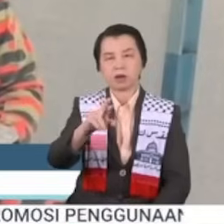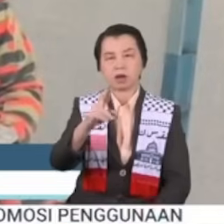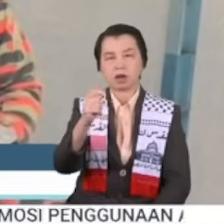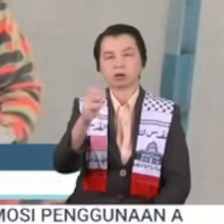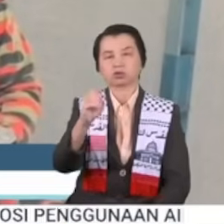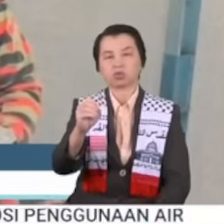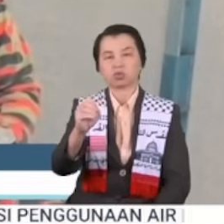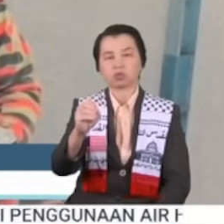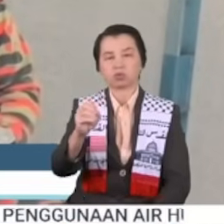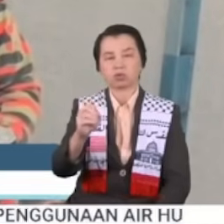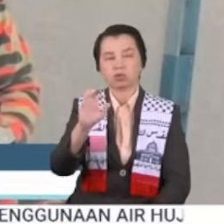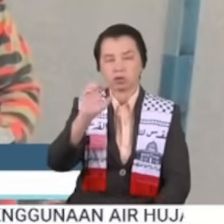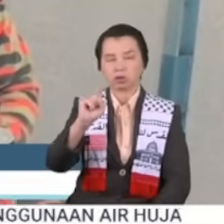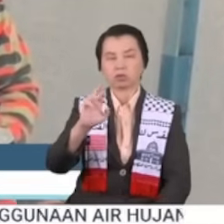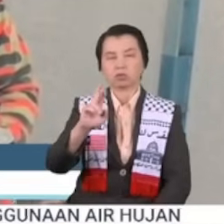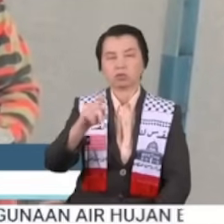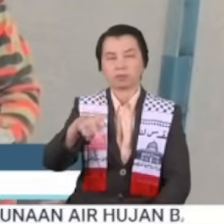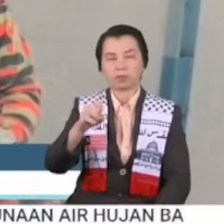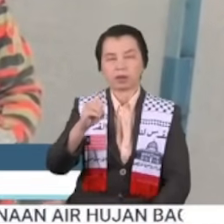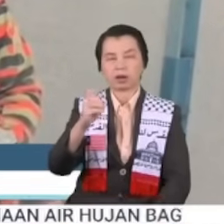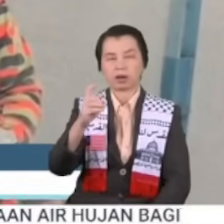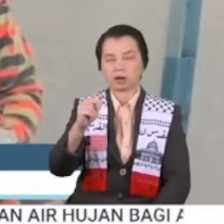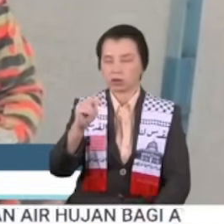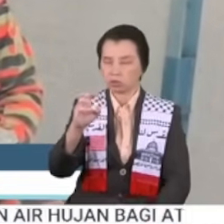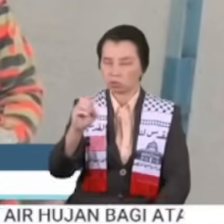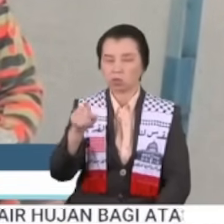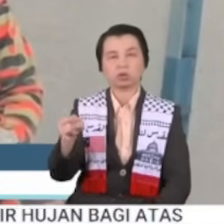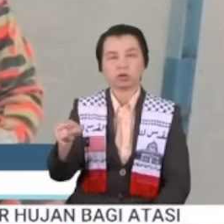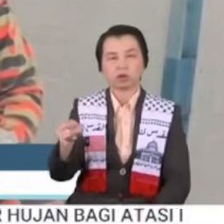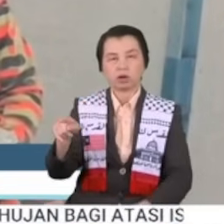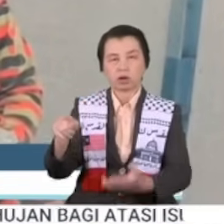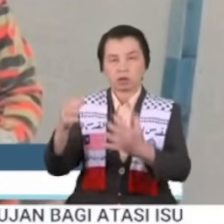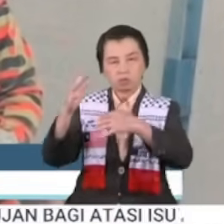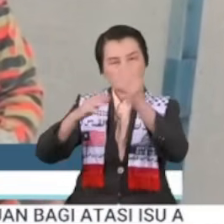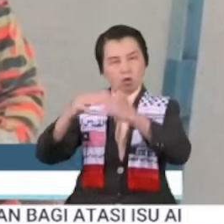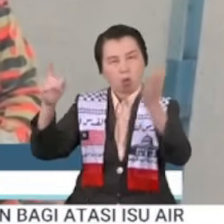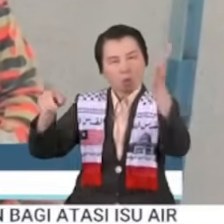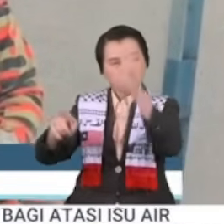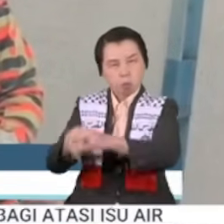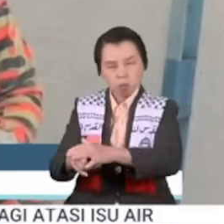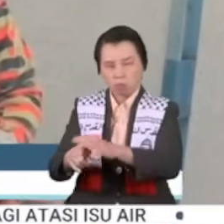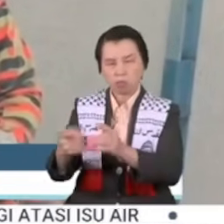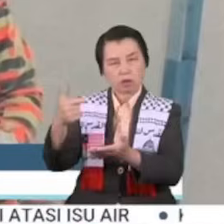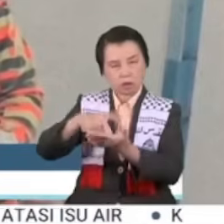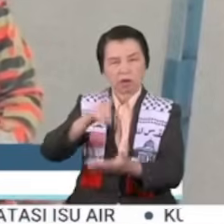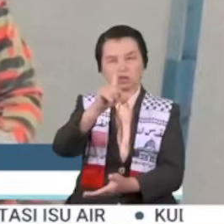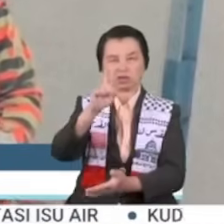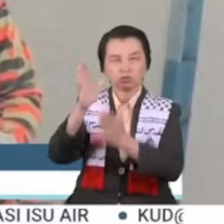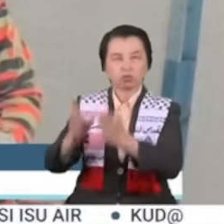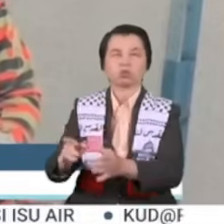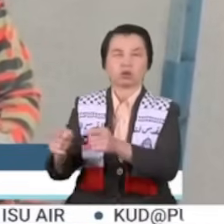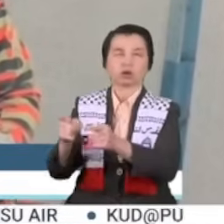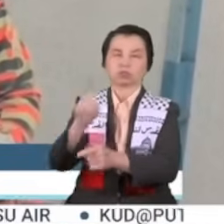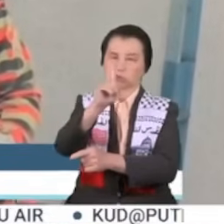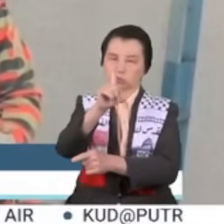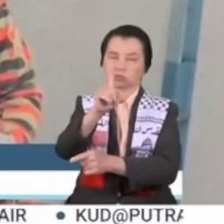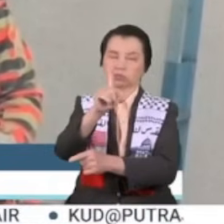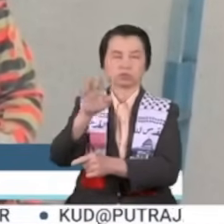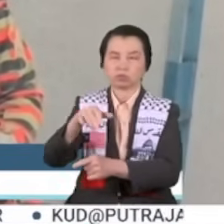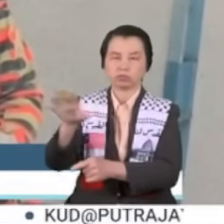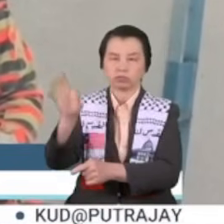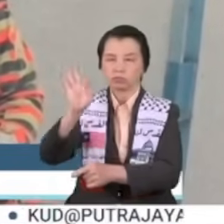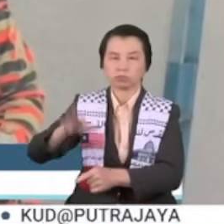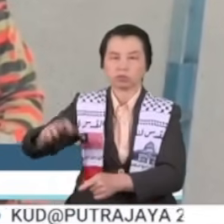suparto suparnocaya nama Suparno masih lagi berada di dalam rutuhan tersebut